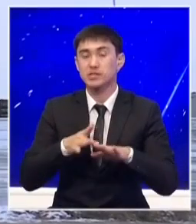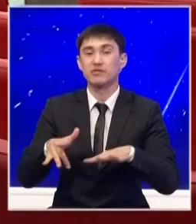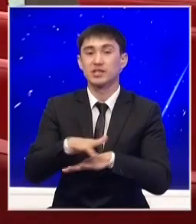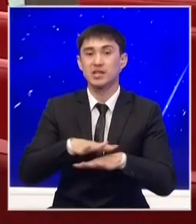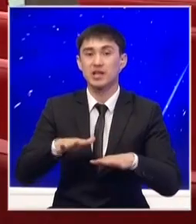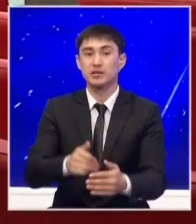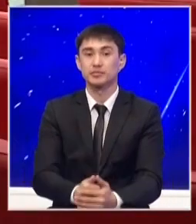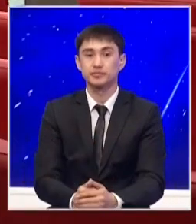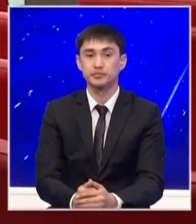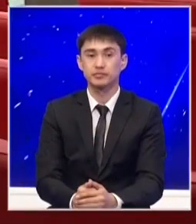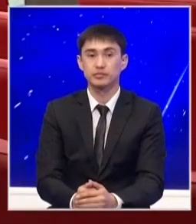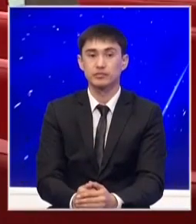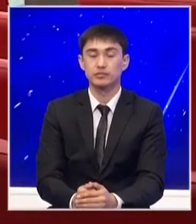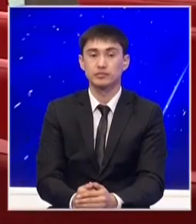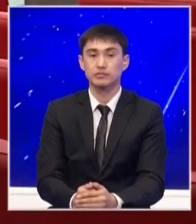населения